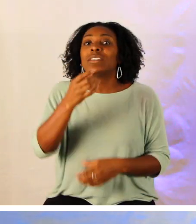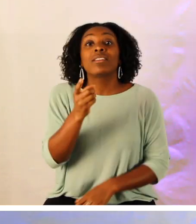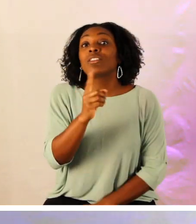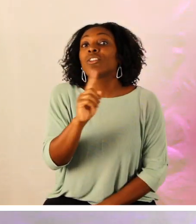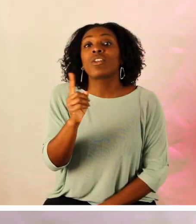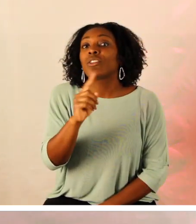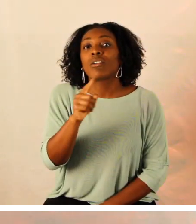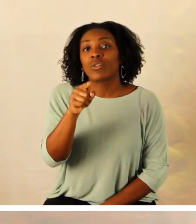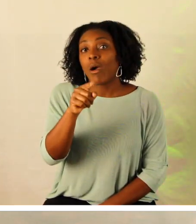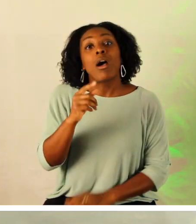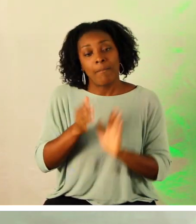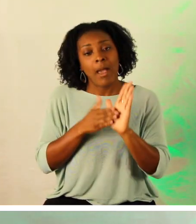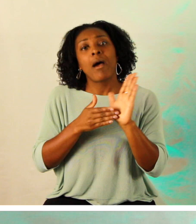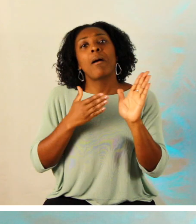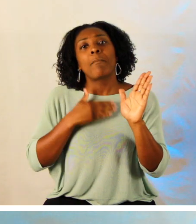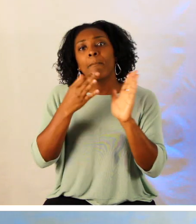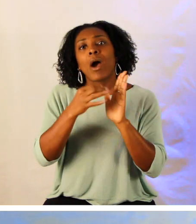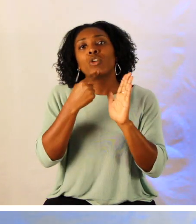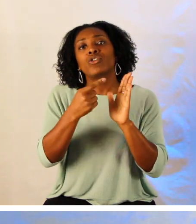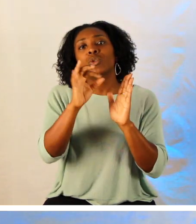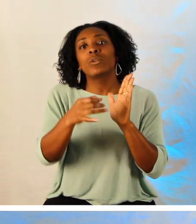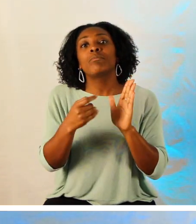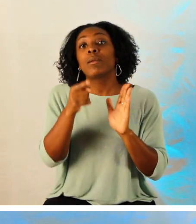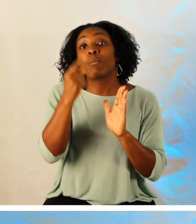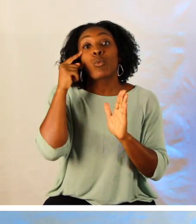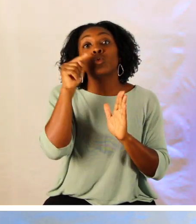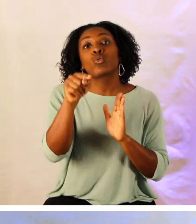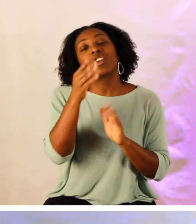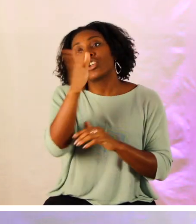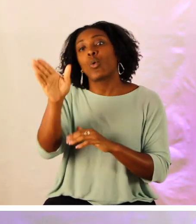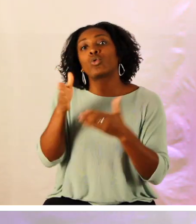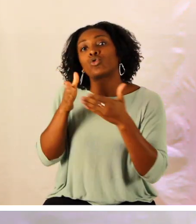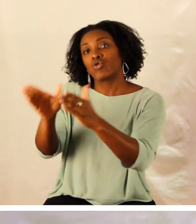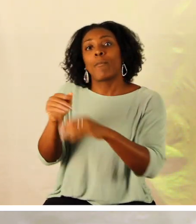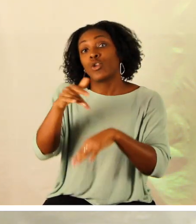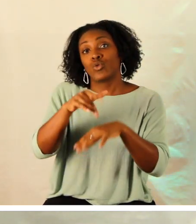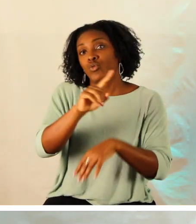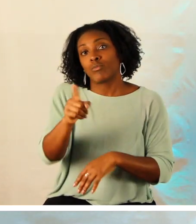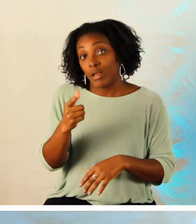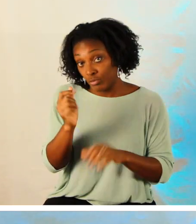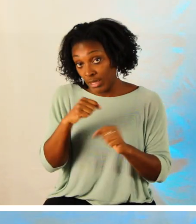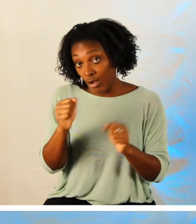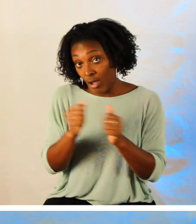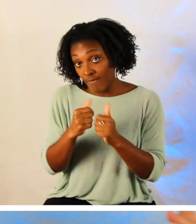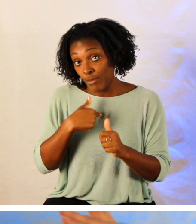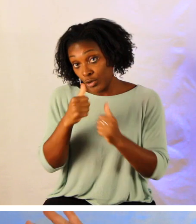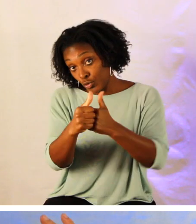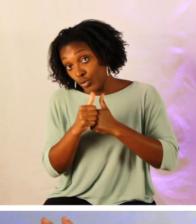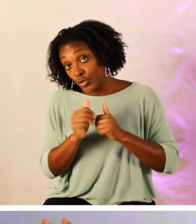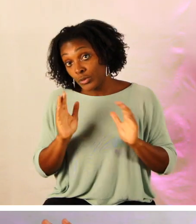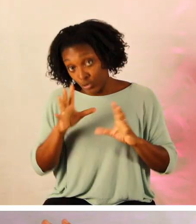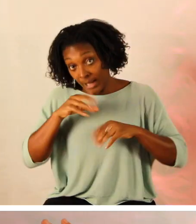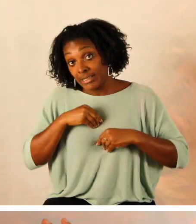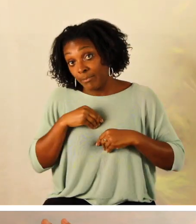jour au lendemain, oui, c'est vrai, dans ma parole, c'est marqué ça, mais moi, j'ai un autre chemin pour toi, est-ce que tu es prêt à l'emprunter en laissant de